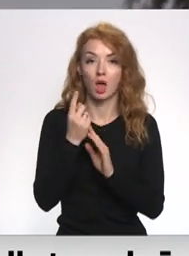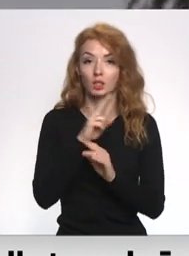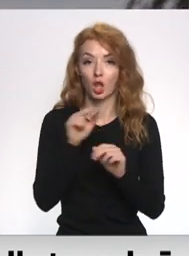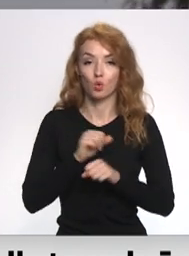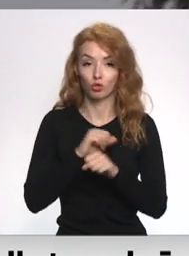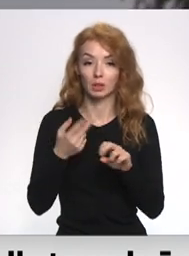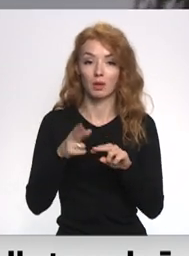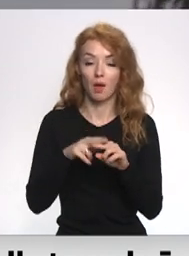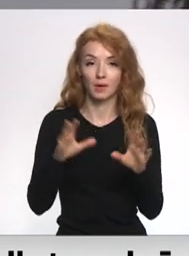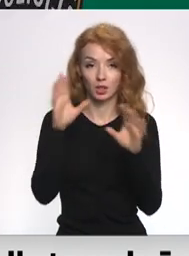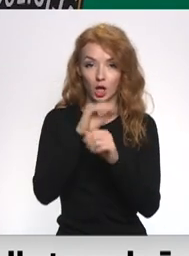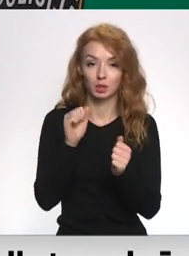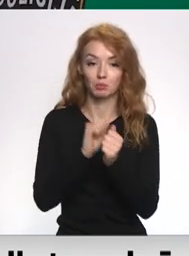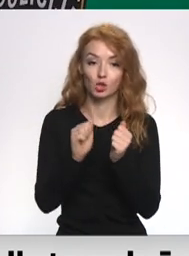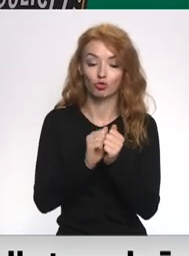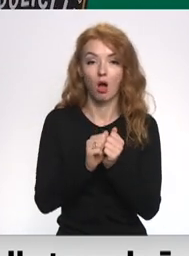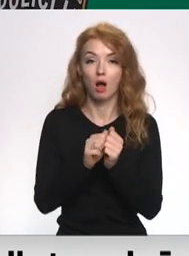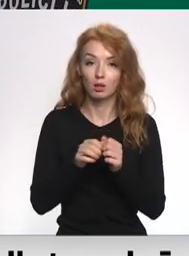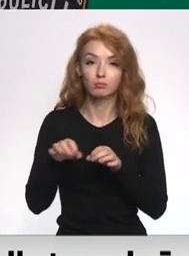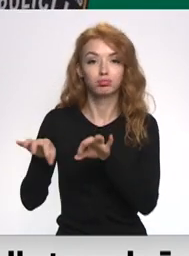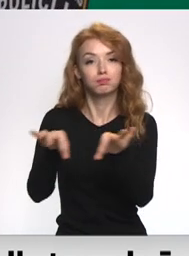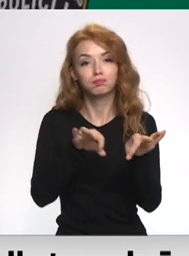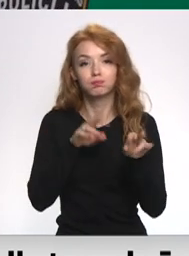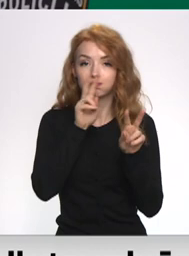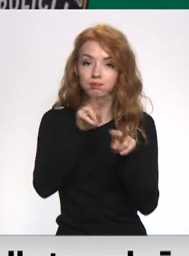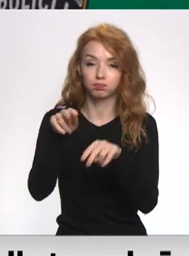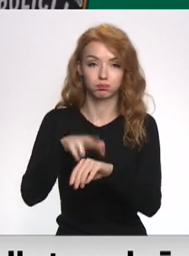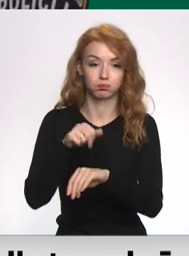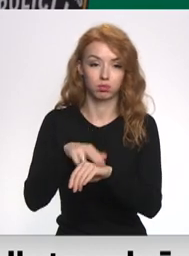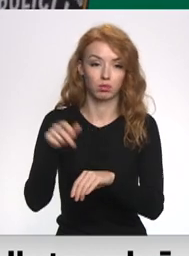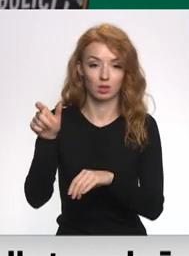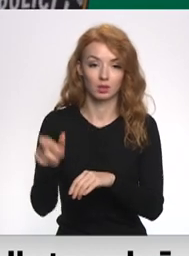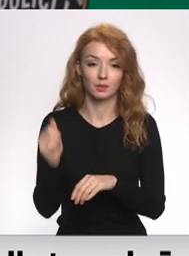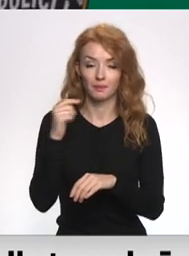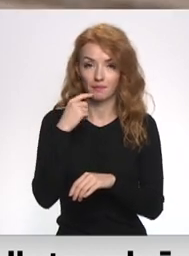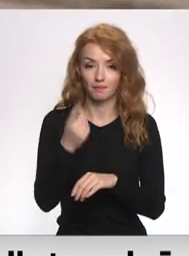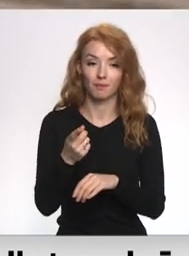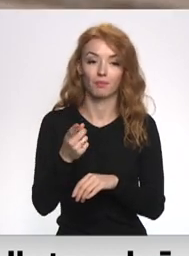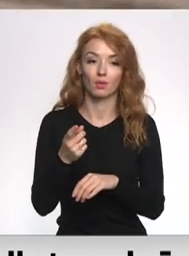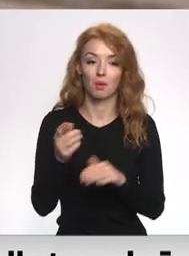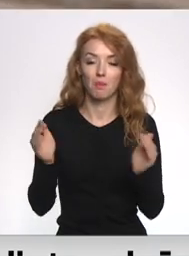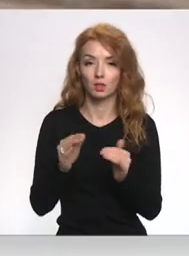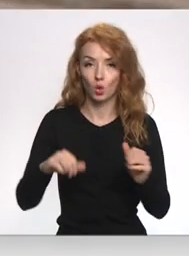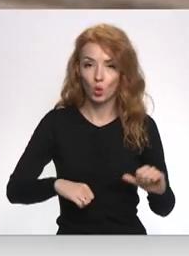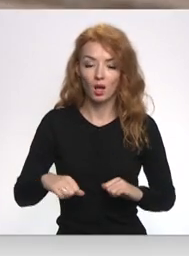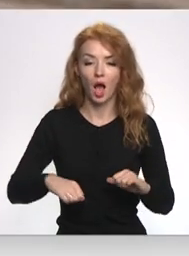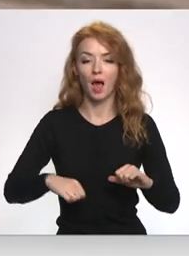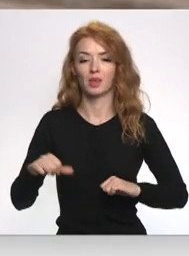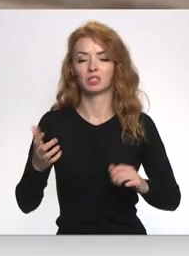tumšajās stundās biežāk jāsāk patrulēt policistiem. Kautiņi, huligānisms kaut kādas, vienalga,